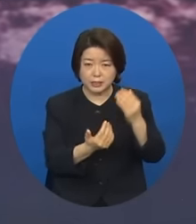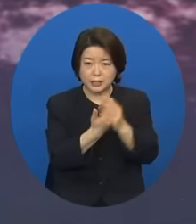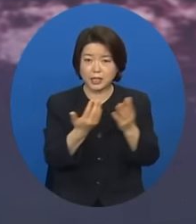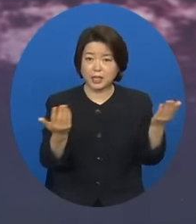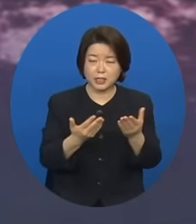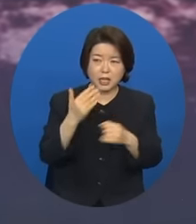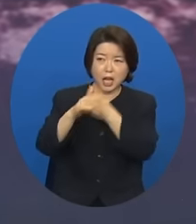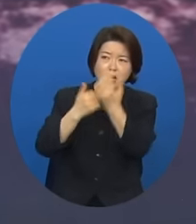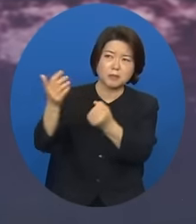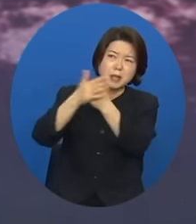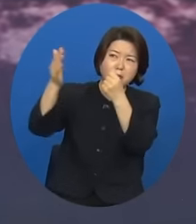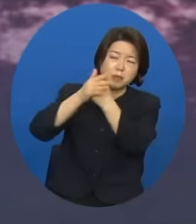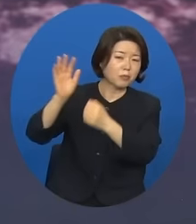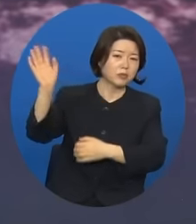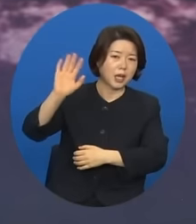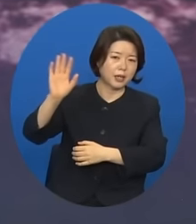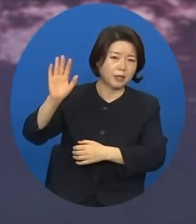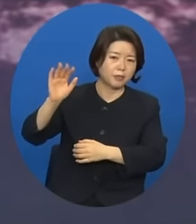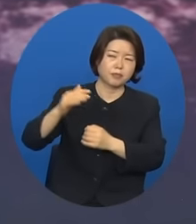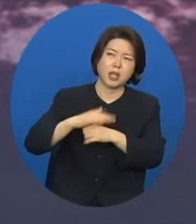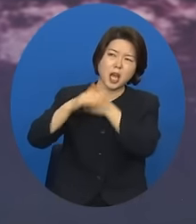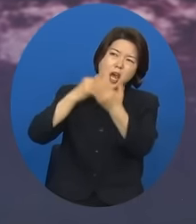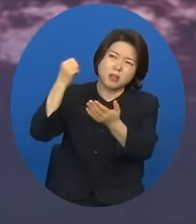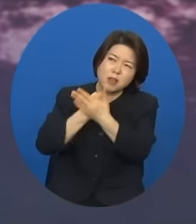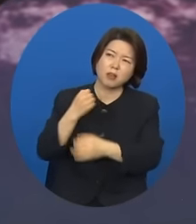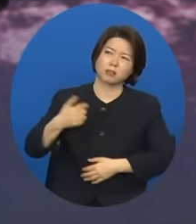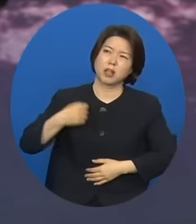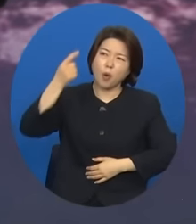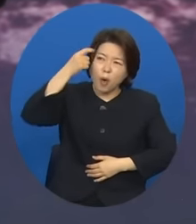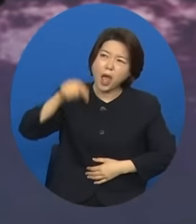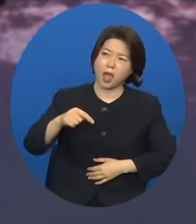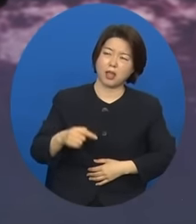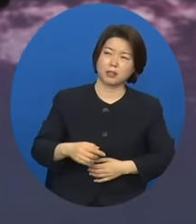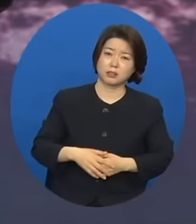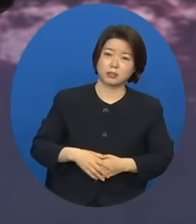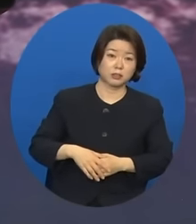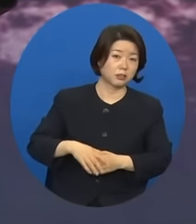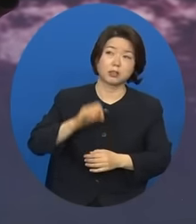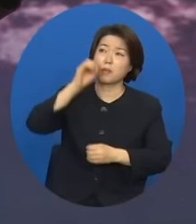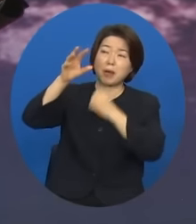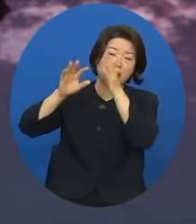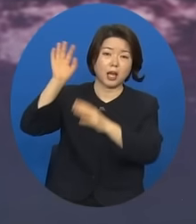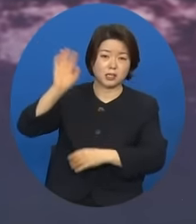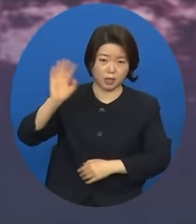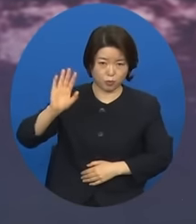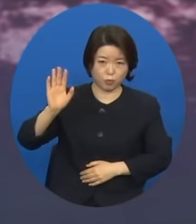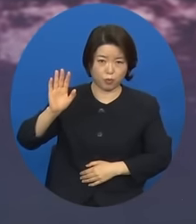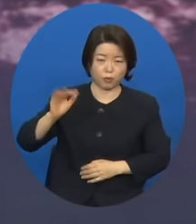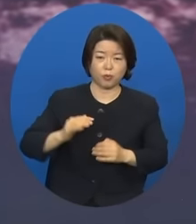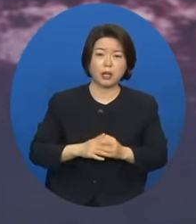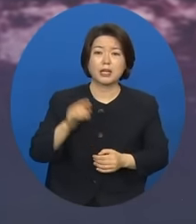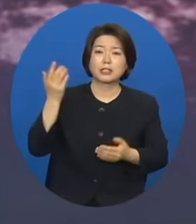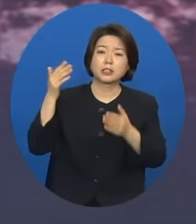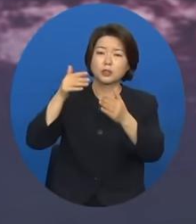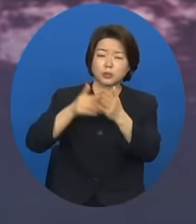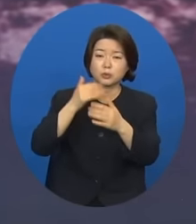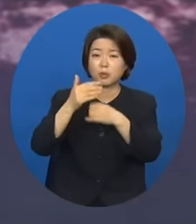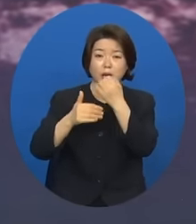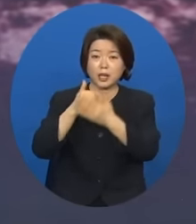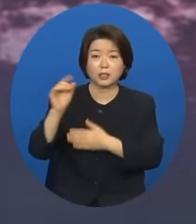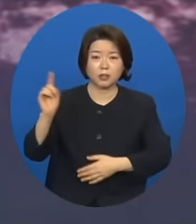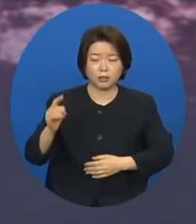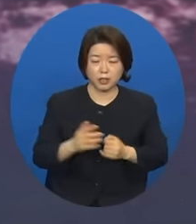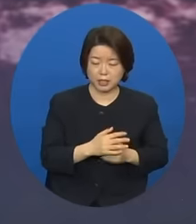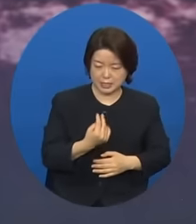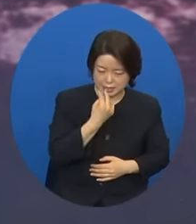탓으로 넘기지 않고 하나님 서운합니다 하나님 왜 그렇게 하지 않고 그럴수록 그는 어떻게 했냐면